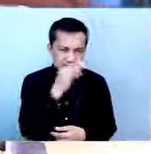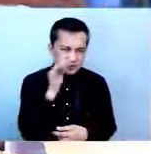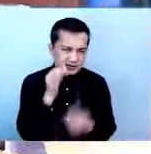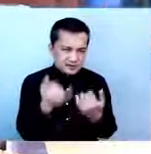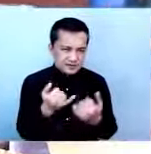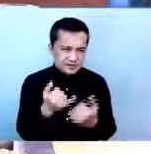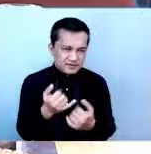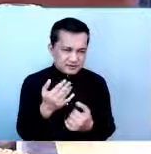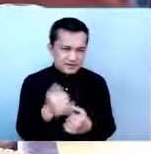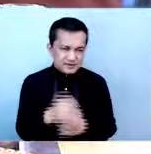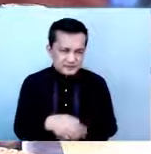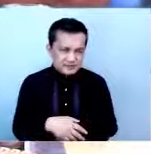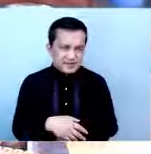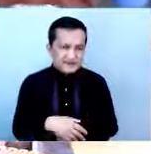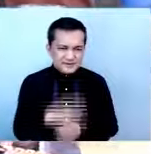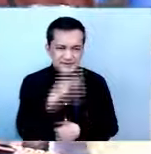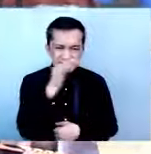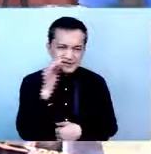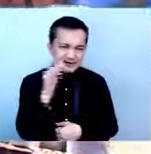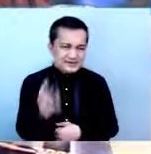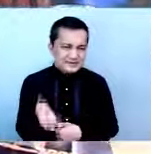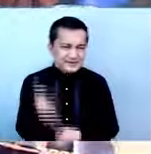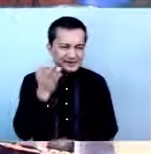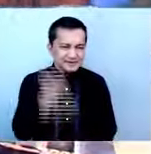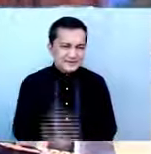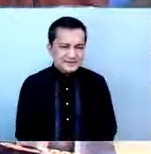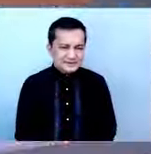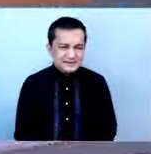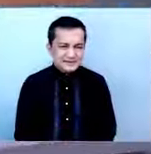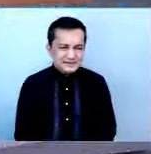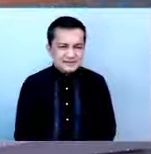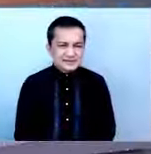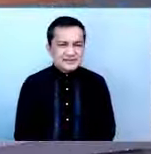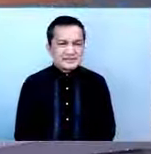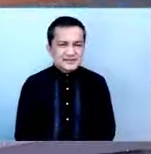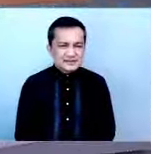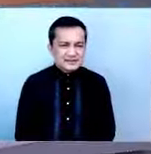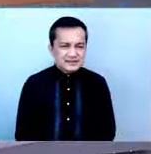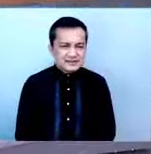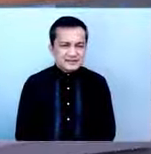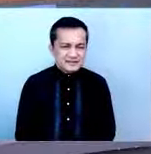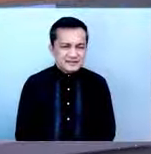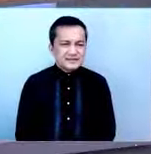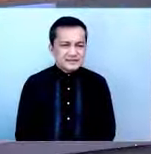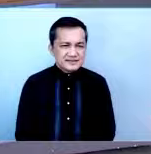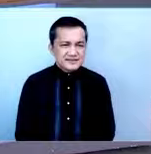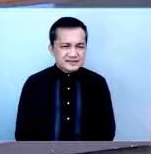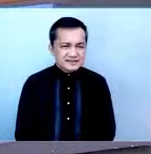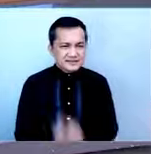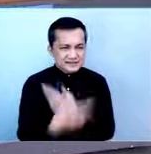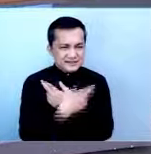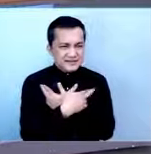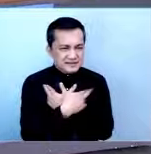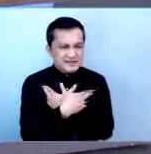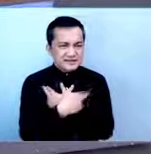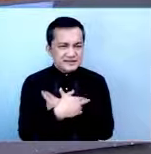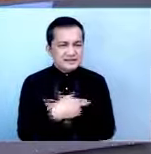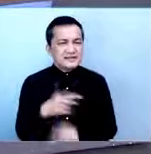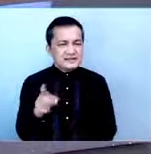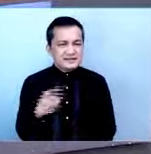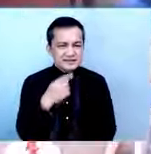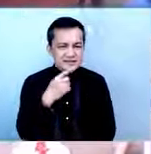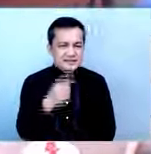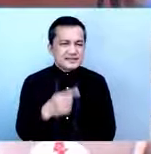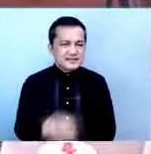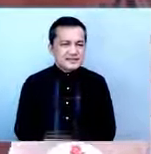ang fasting mo talaga ng bongga. Ay, Diyos ko. Relax lang. Okay, nagpapakaroon